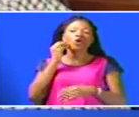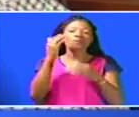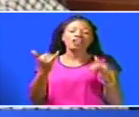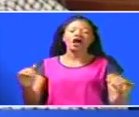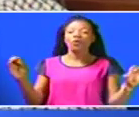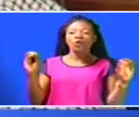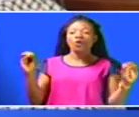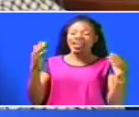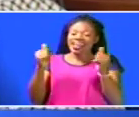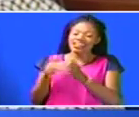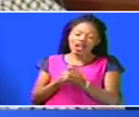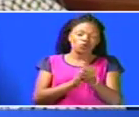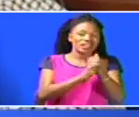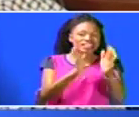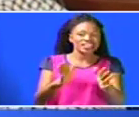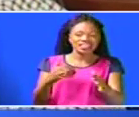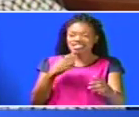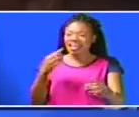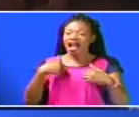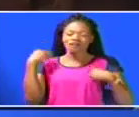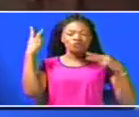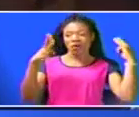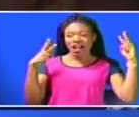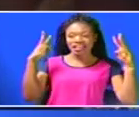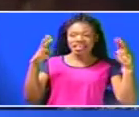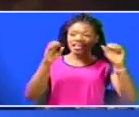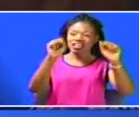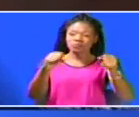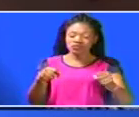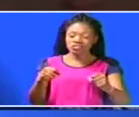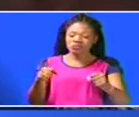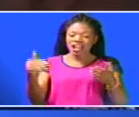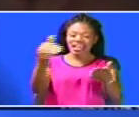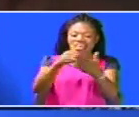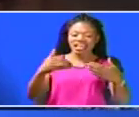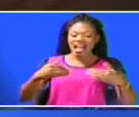viongozi hao wameelezea wasiwasi wao kuhusu uwezekano wa hali hiyo kujirudia.